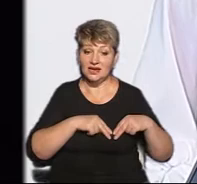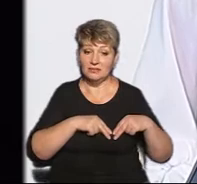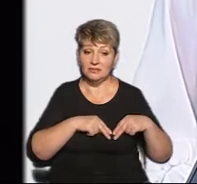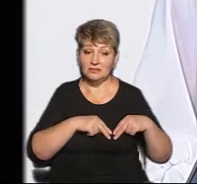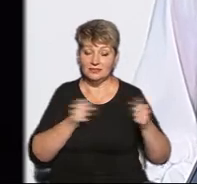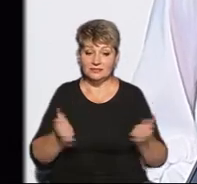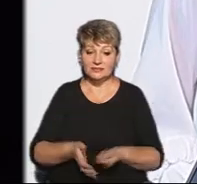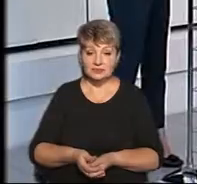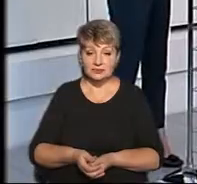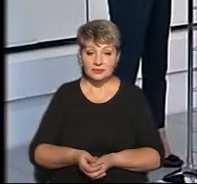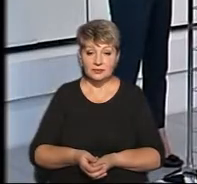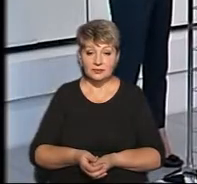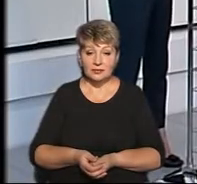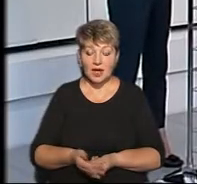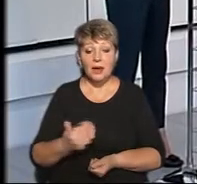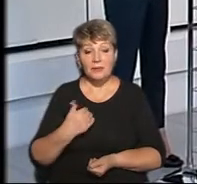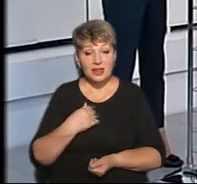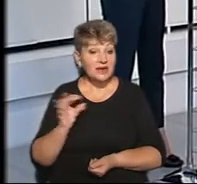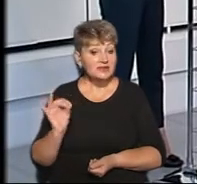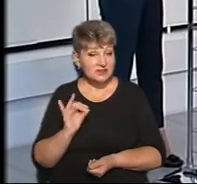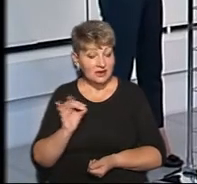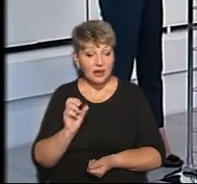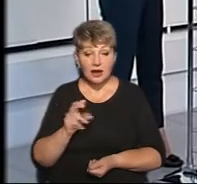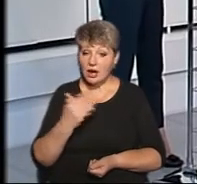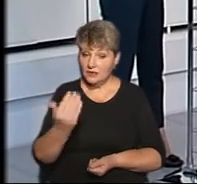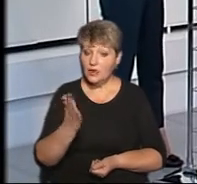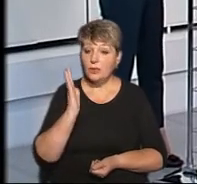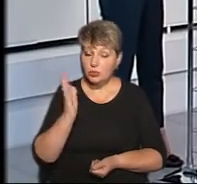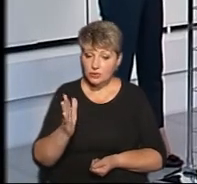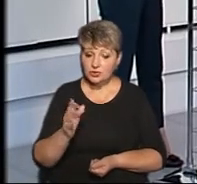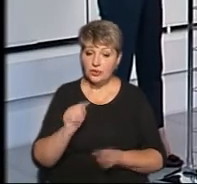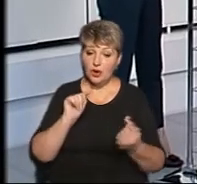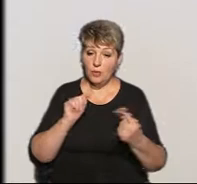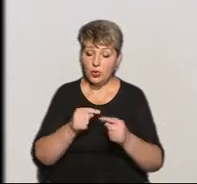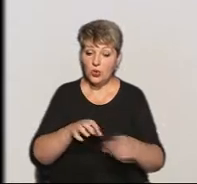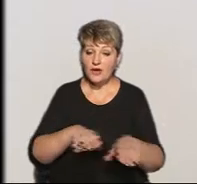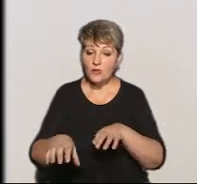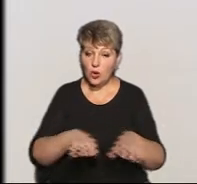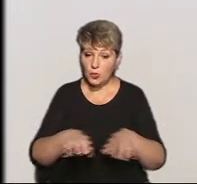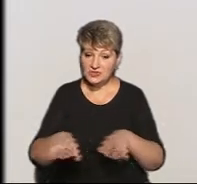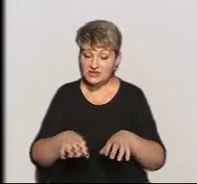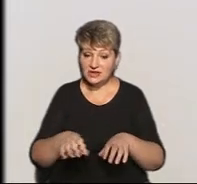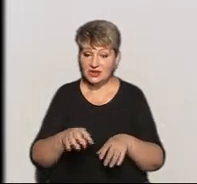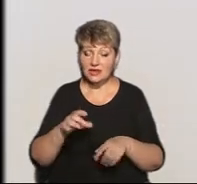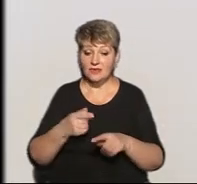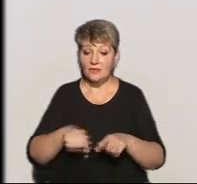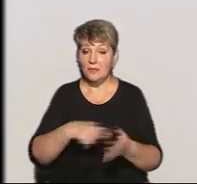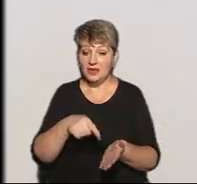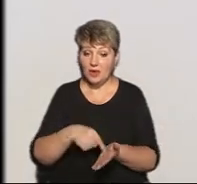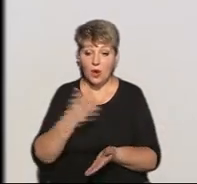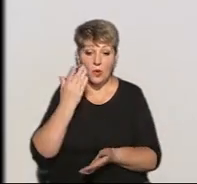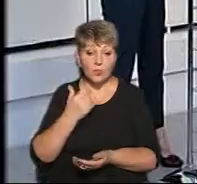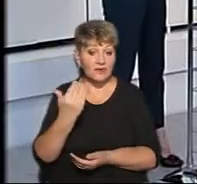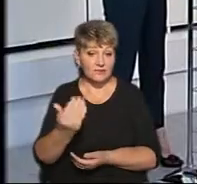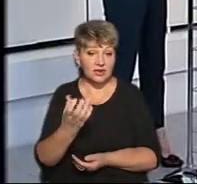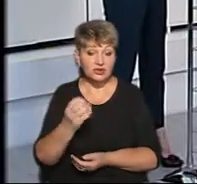Коротко, буквально кілька секунд. Мене все ж таки цікавить, як ви будете долати корупційні ризики і корупційні клани в місті, коли ви ще